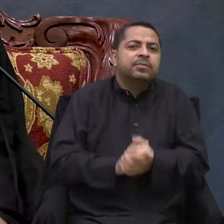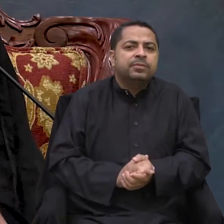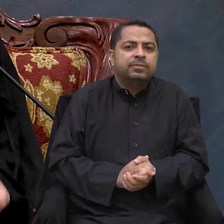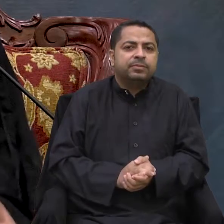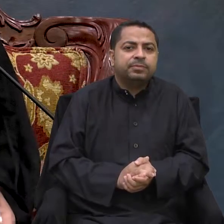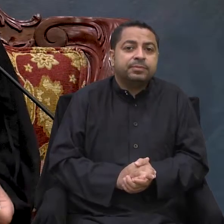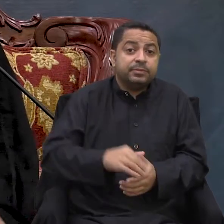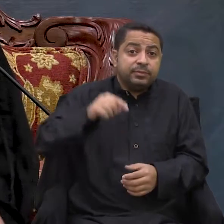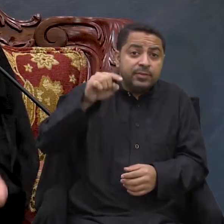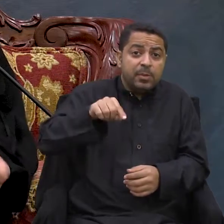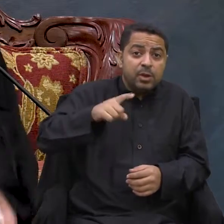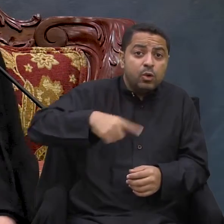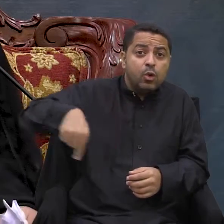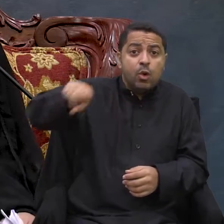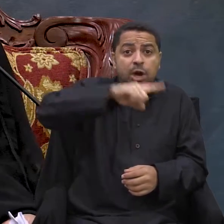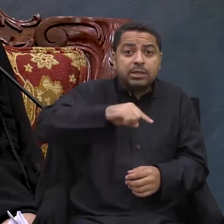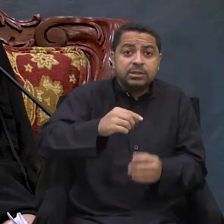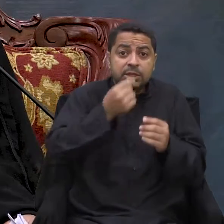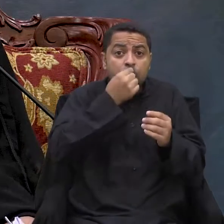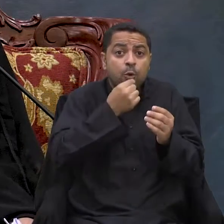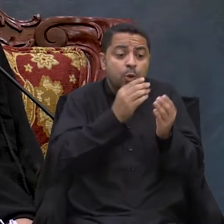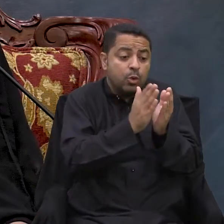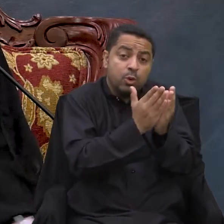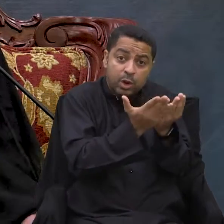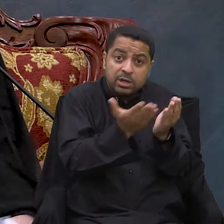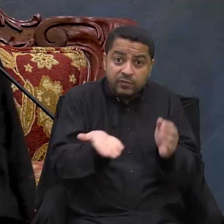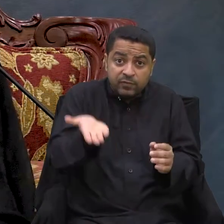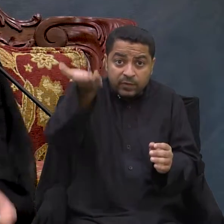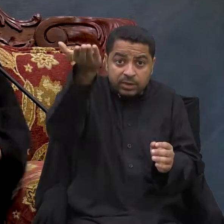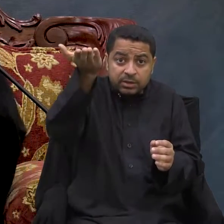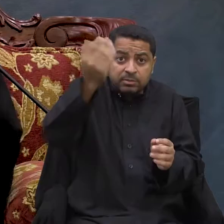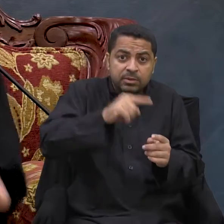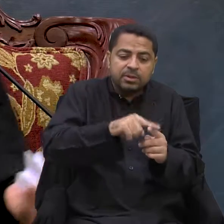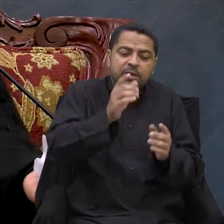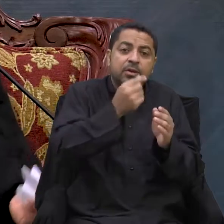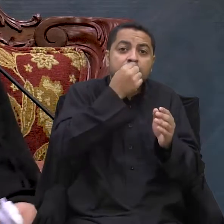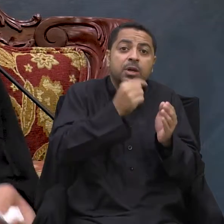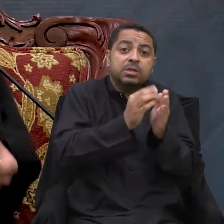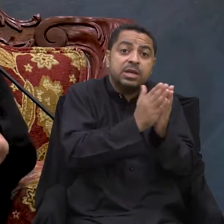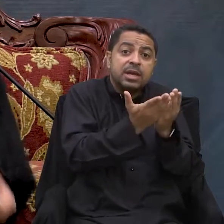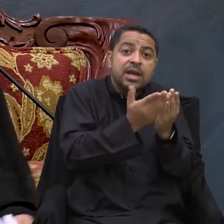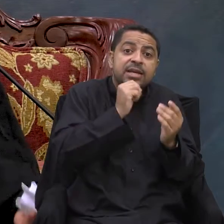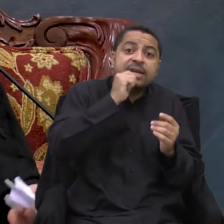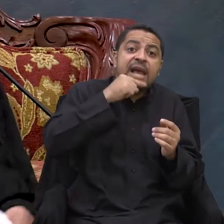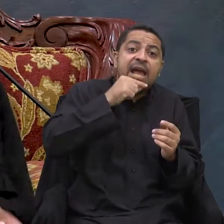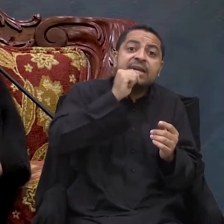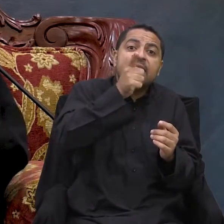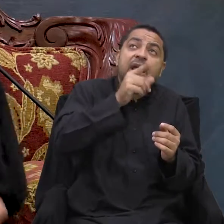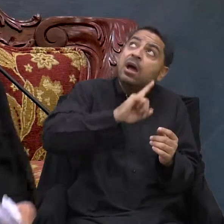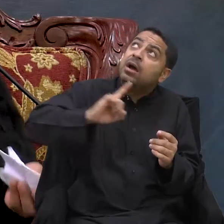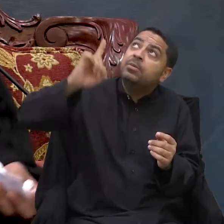هناك أعظم عند المسلمين من القرآن الكريم؟ كلا، هو كلام الله، كتاب